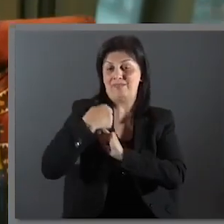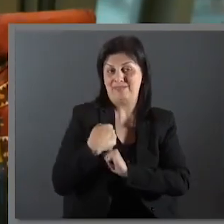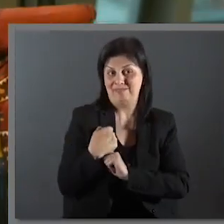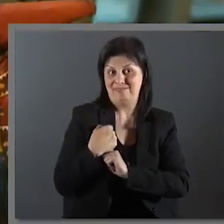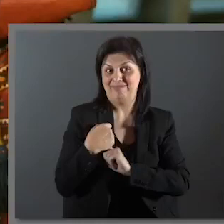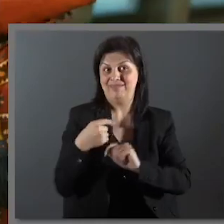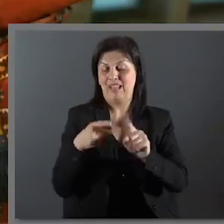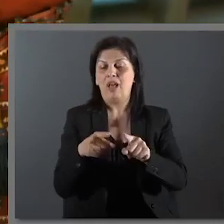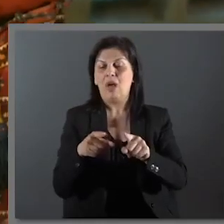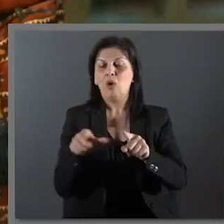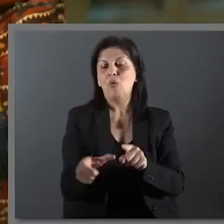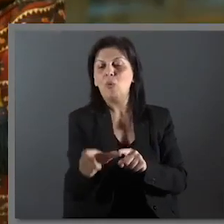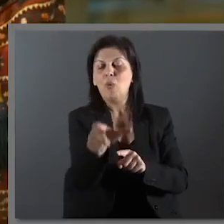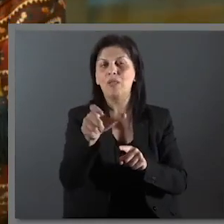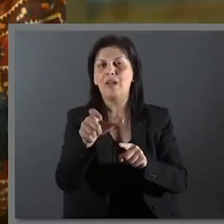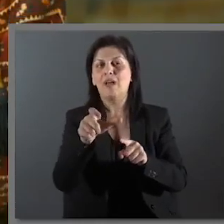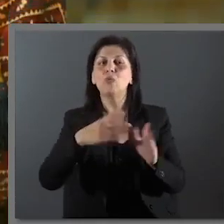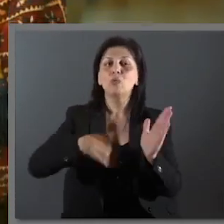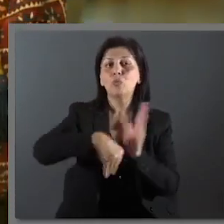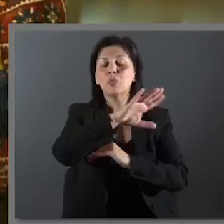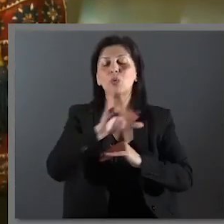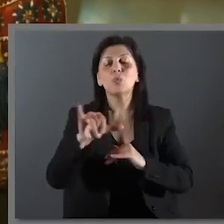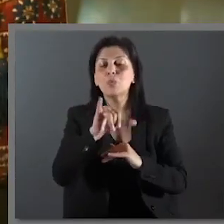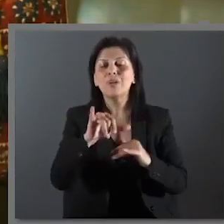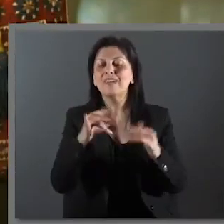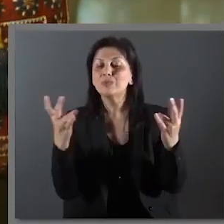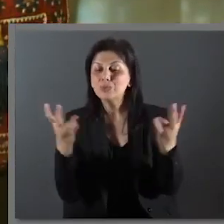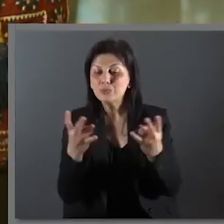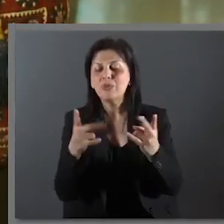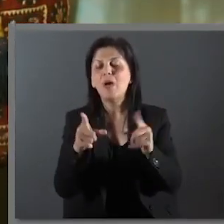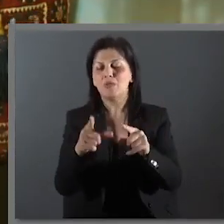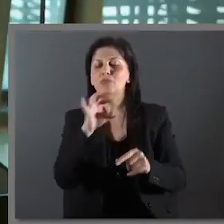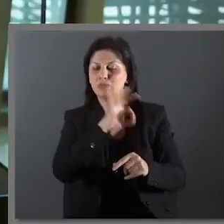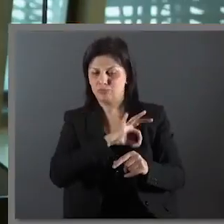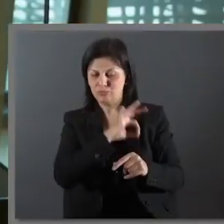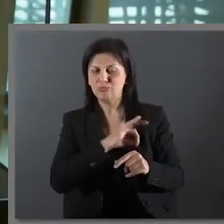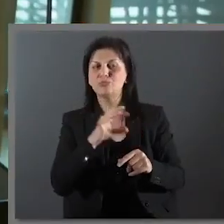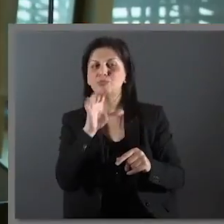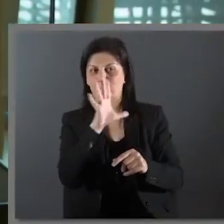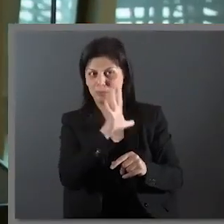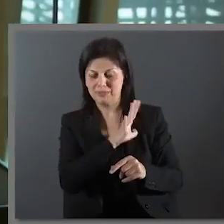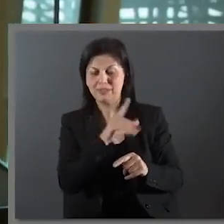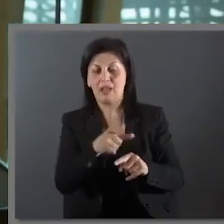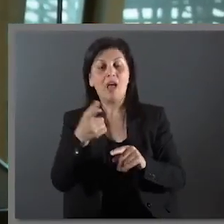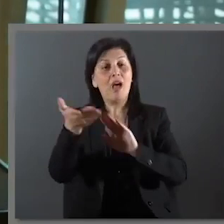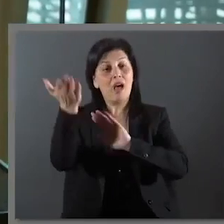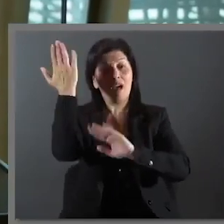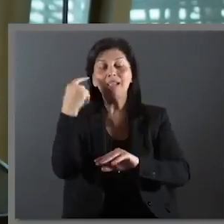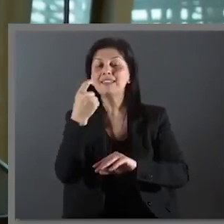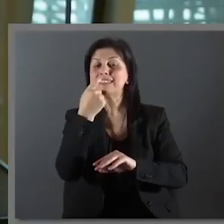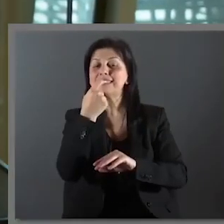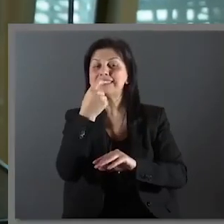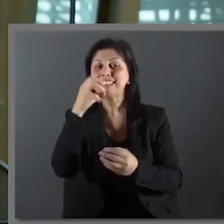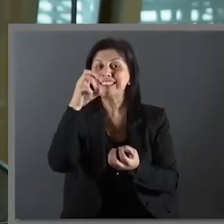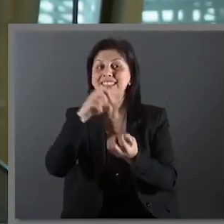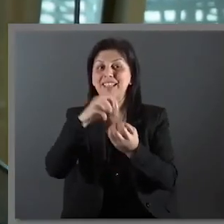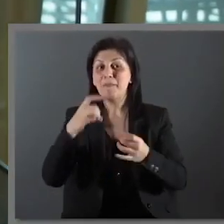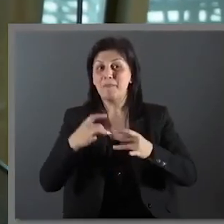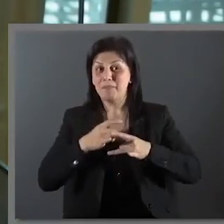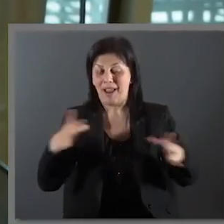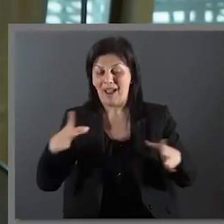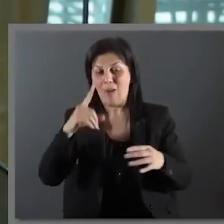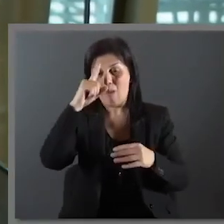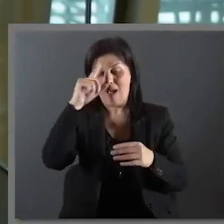olan və çiyindən aşırılan heybənin içində yola yemək götürürlər. Hətta xurcunla bağlı bir neçə adət ənənə var